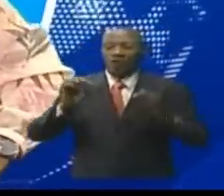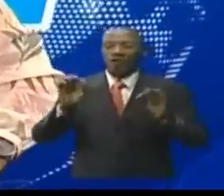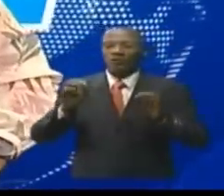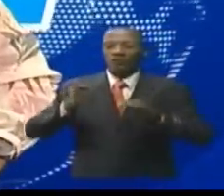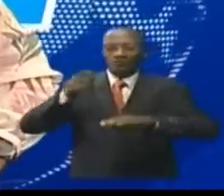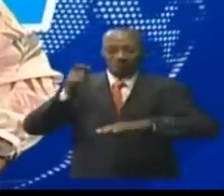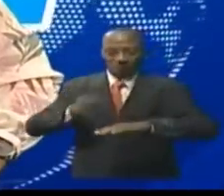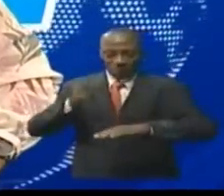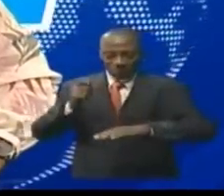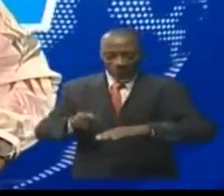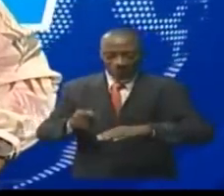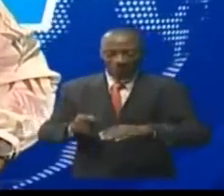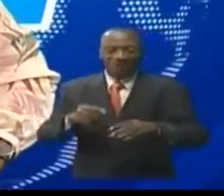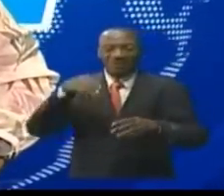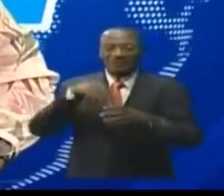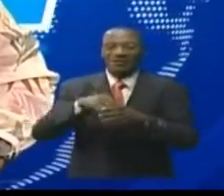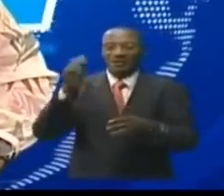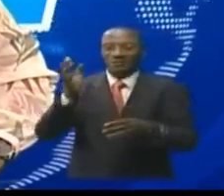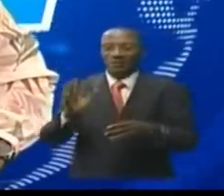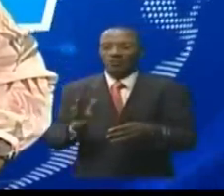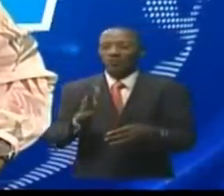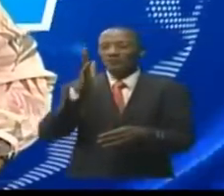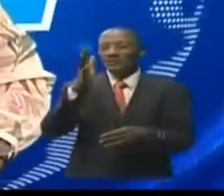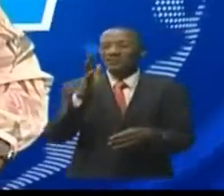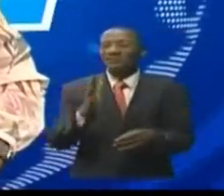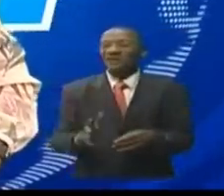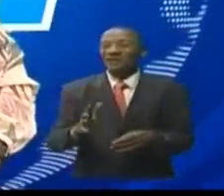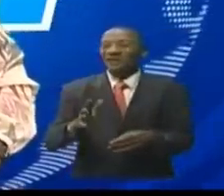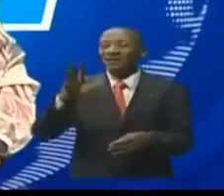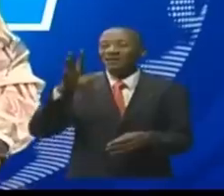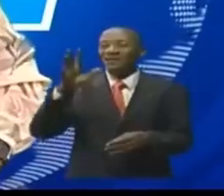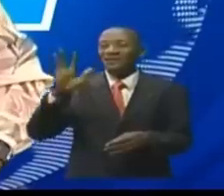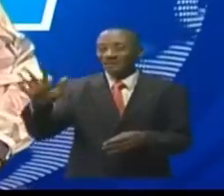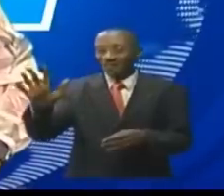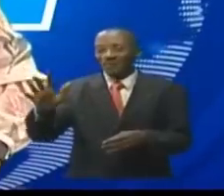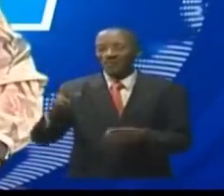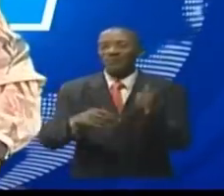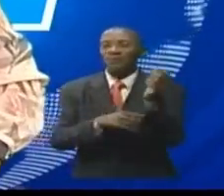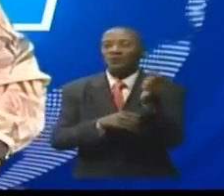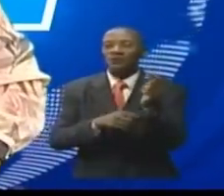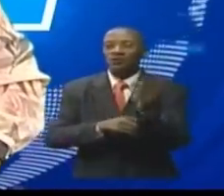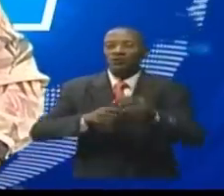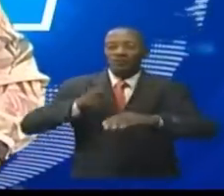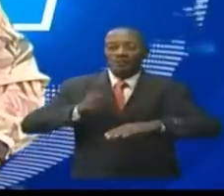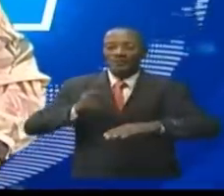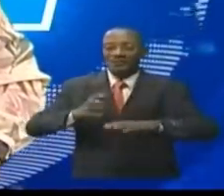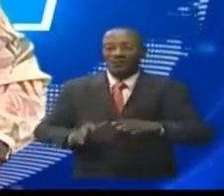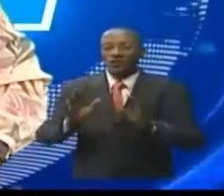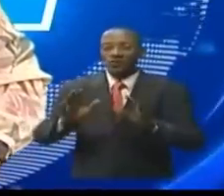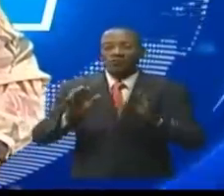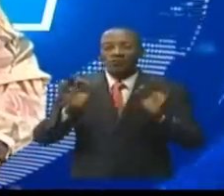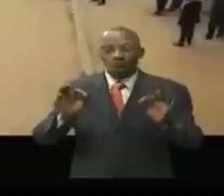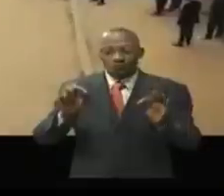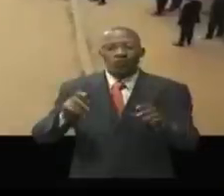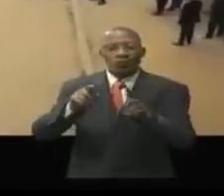ont affronté ce test national dans leurs provinces respectives. Le tout dans ce résumé signé Yvette